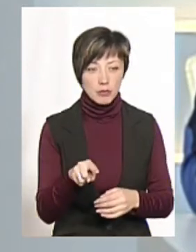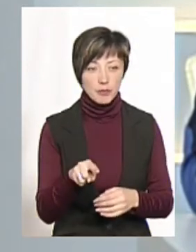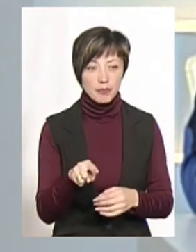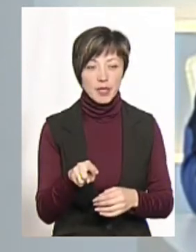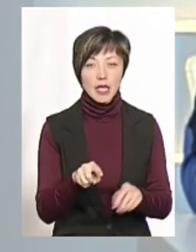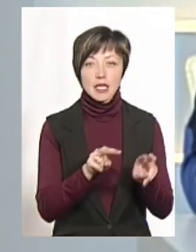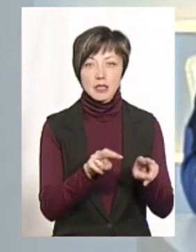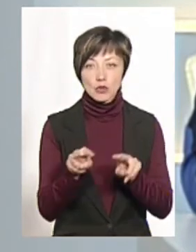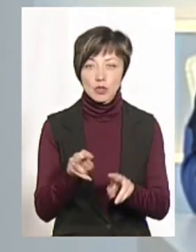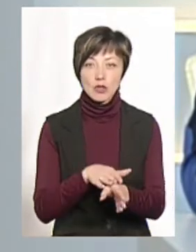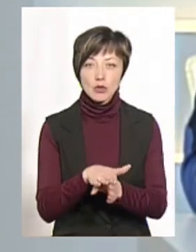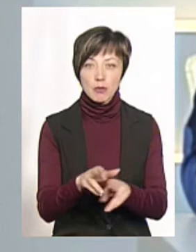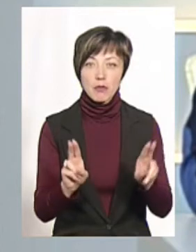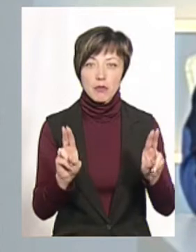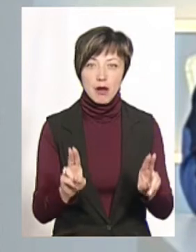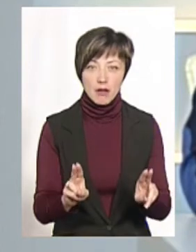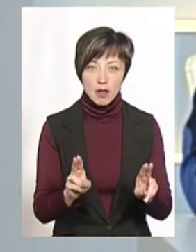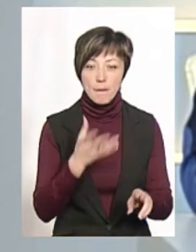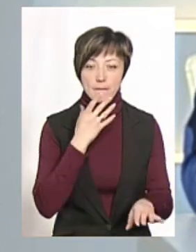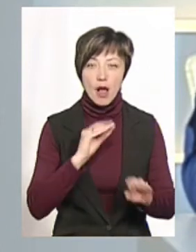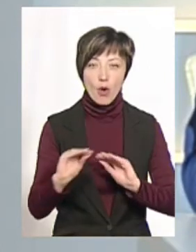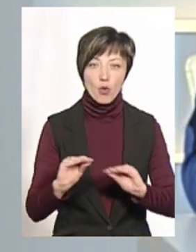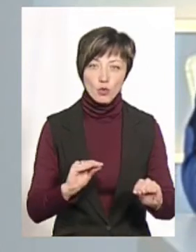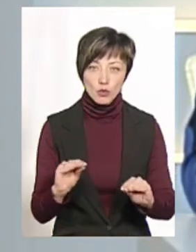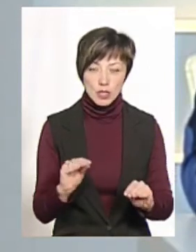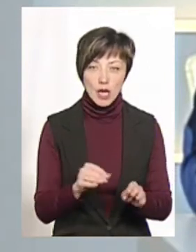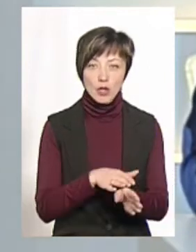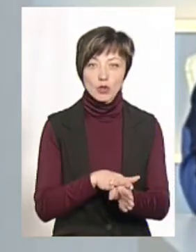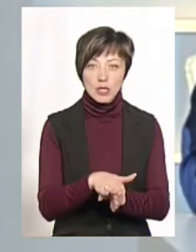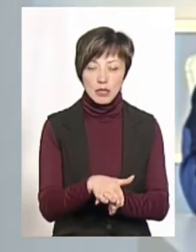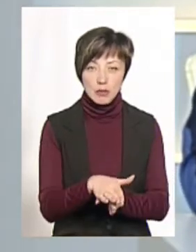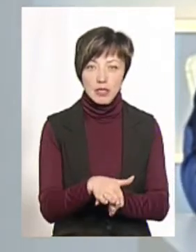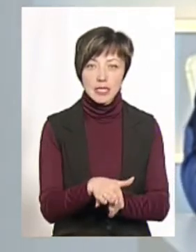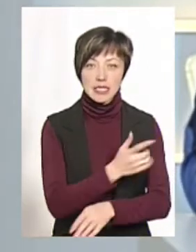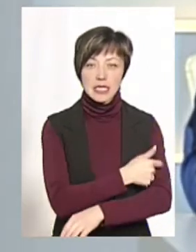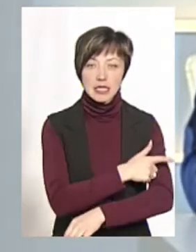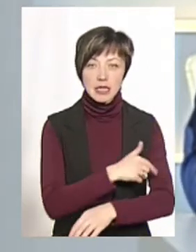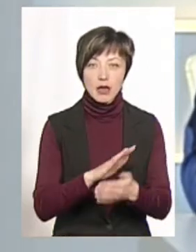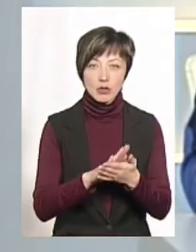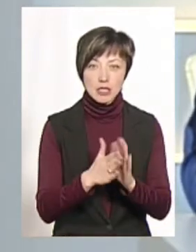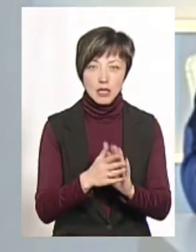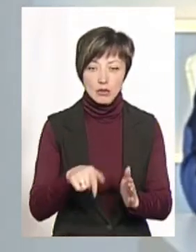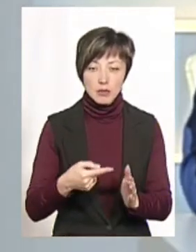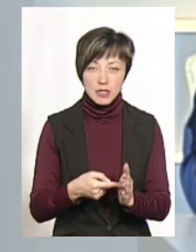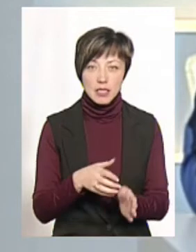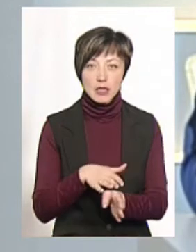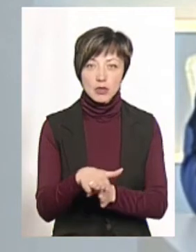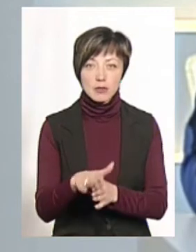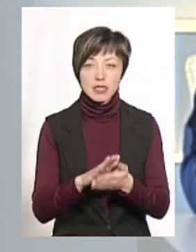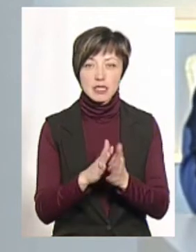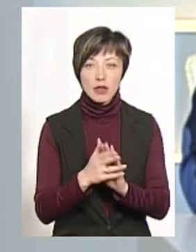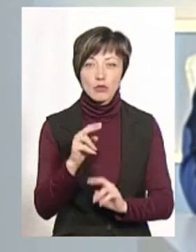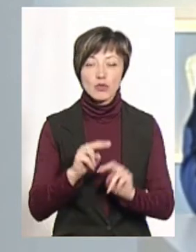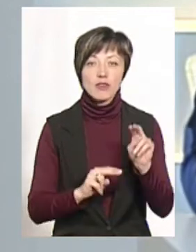що слідкують за дотриманням правил благоустрою, за дотриманням, скажімо так, санітарного стану міста, за дотриманням